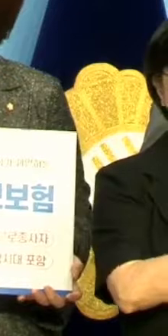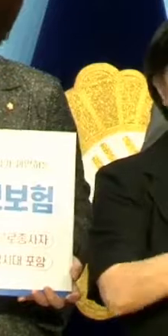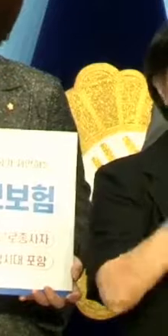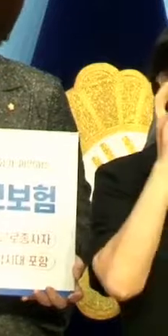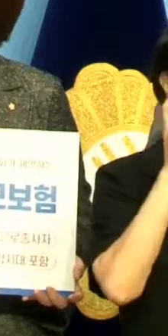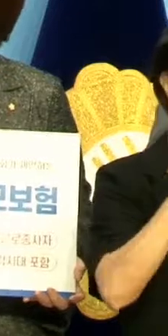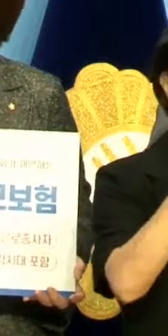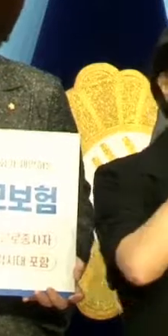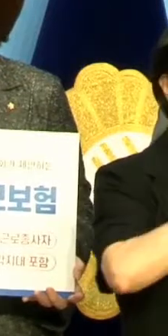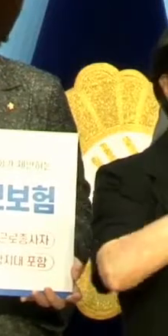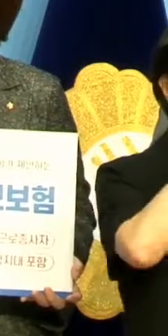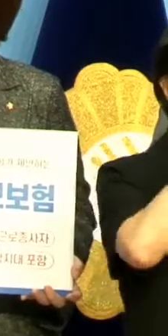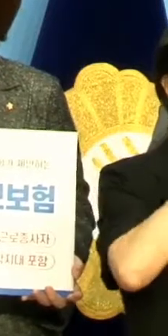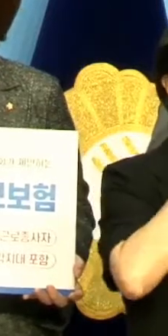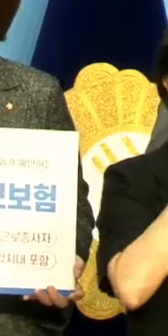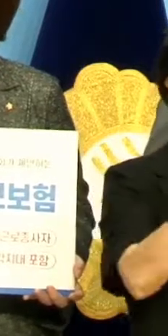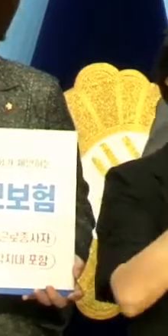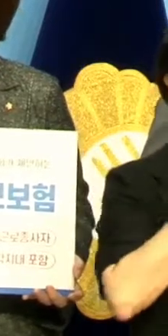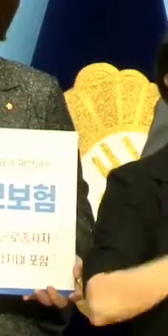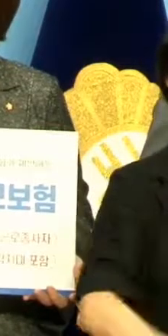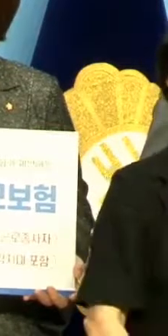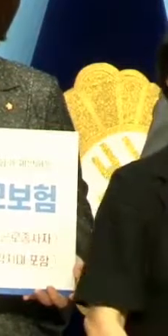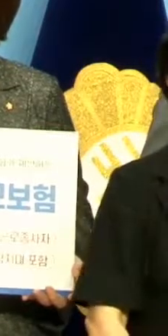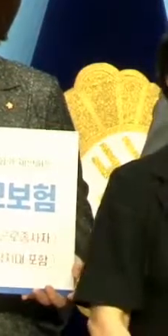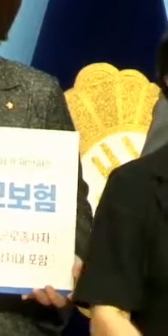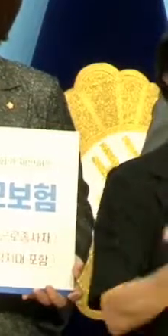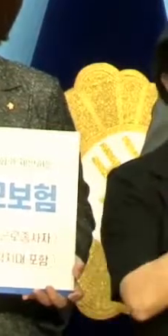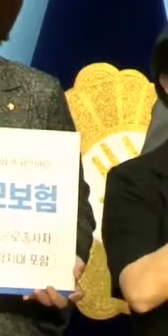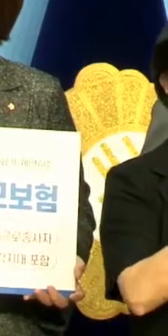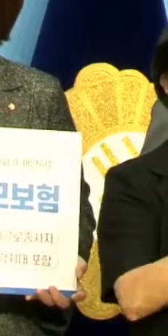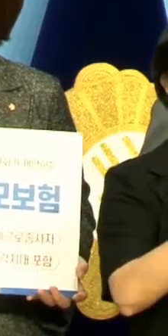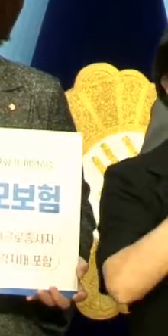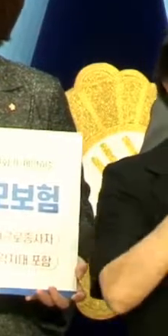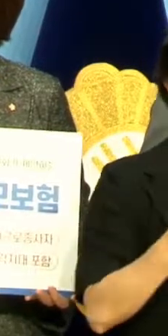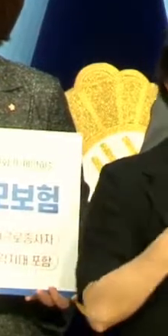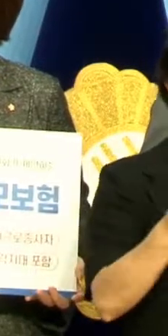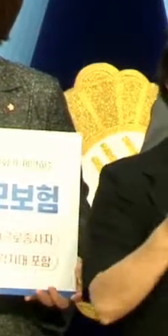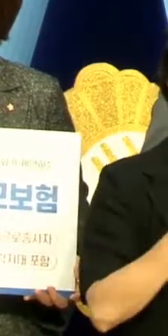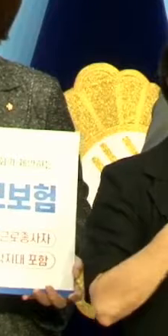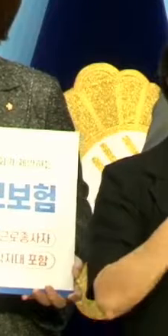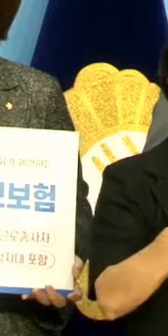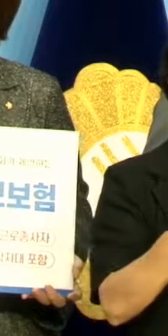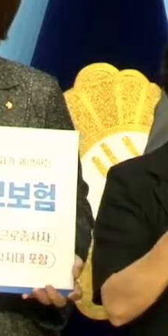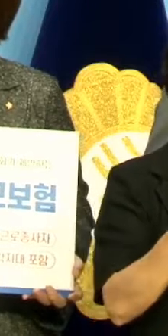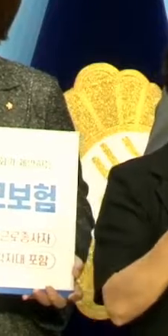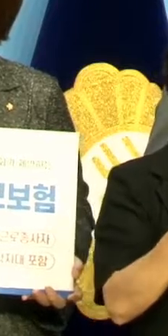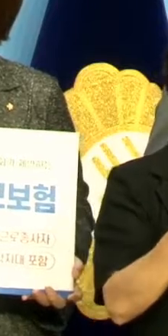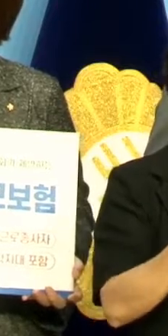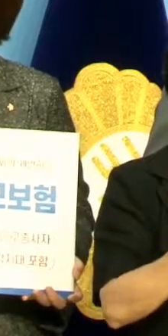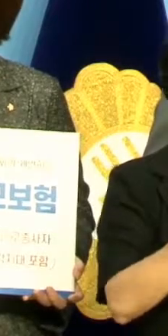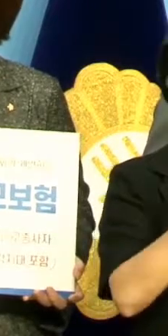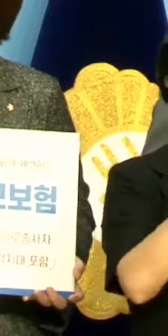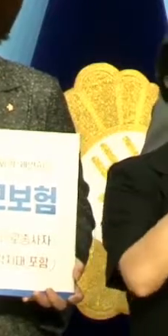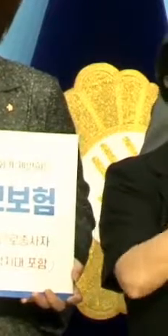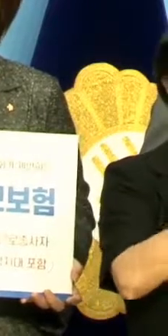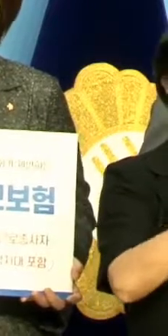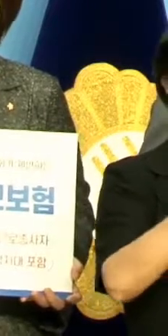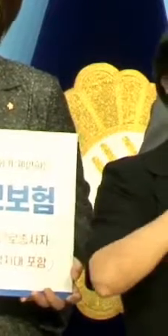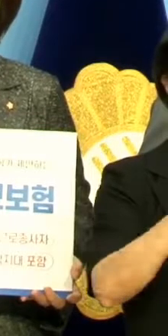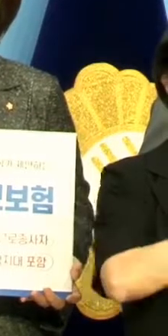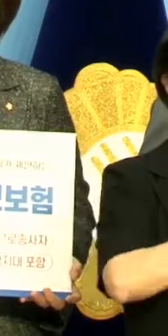인센티브를 제공 하고자 합니다 근로자 의 유연 탄력 근무 근무 활성화를 위해서 법적 근거를 특위